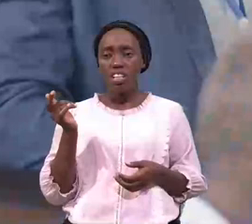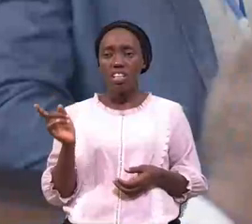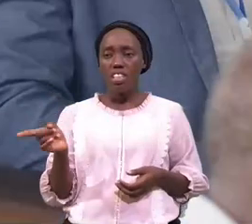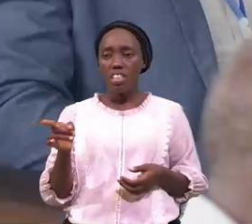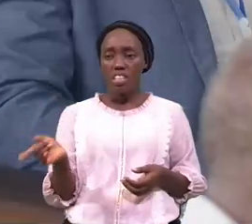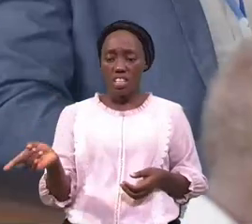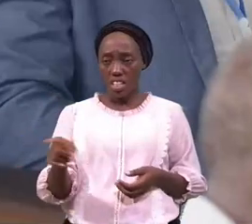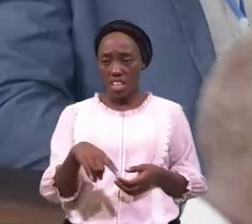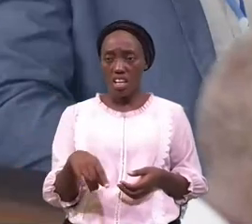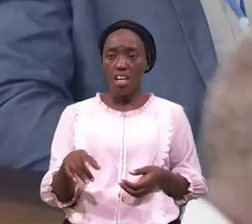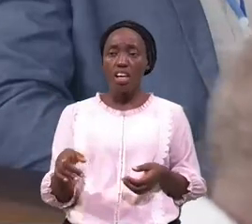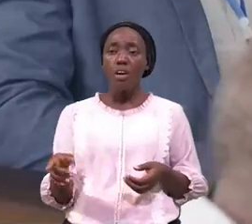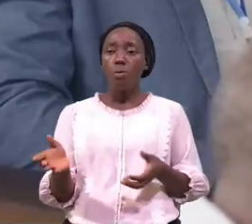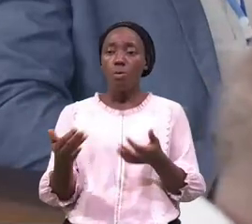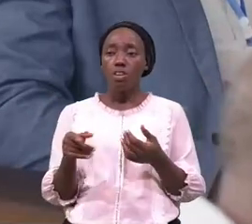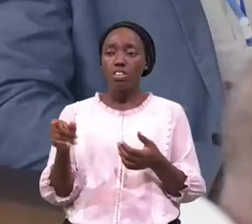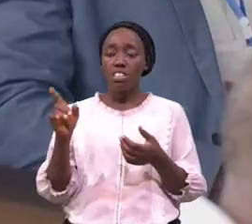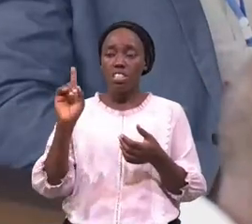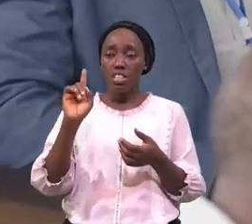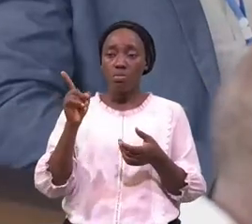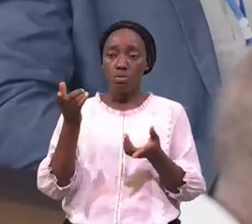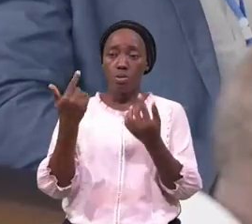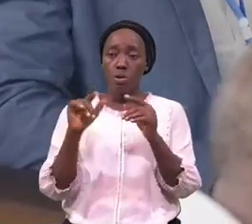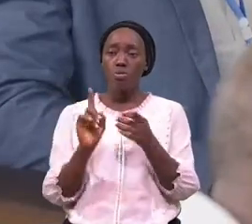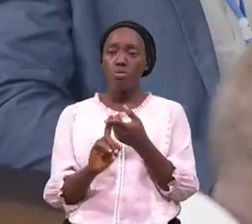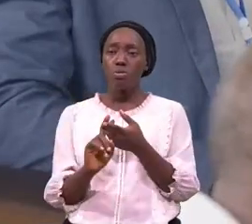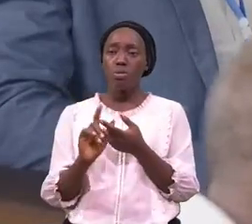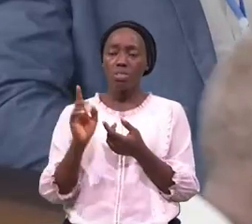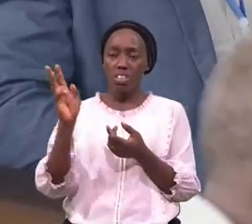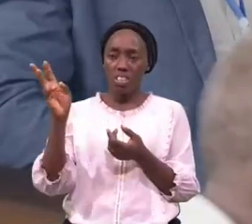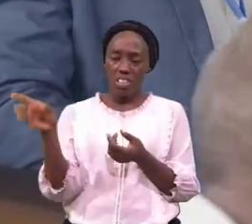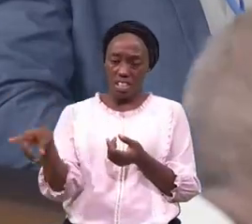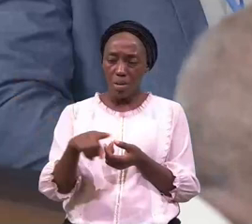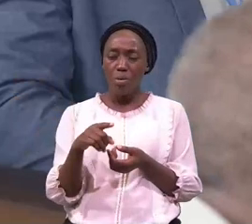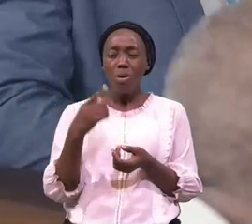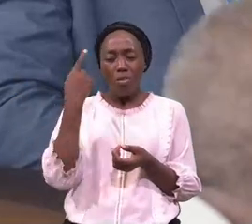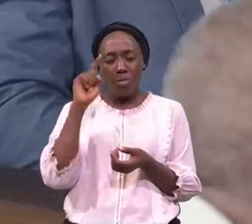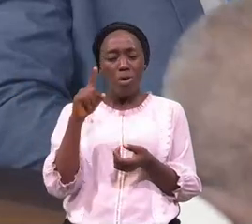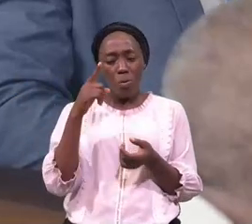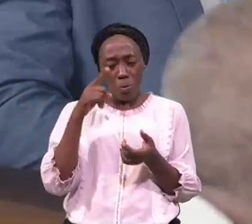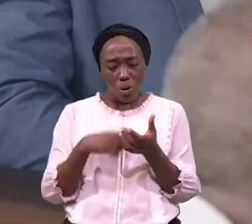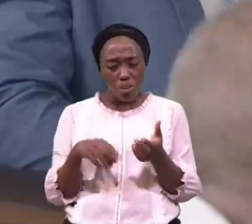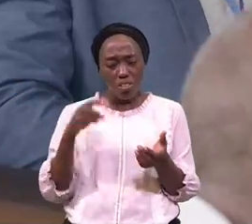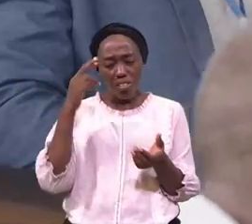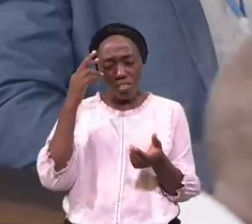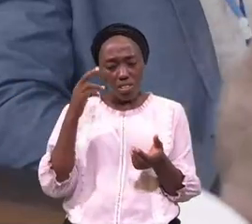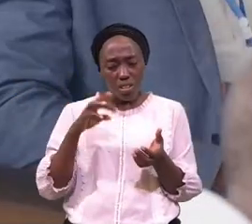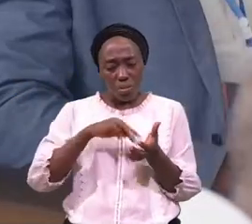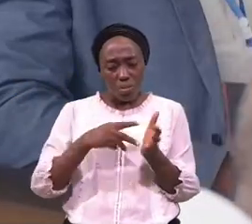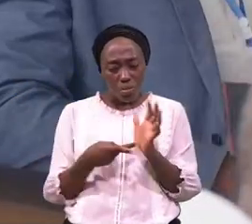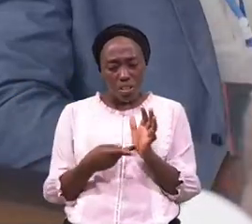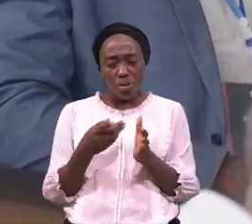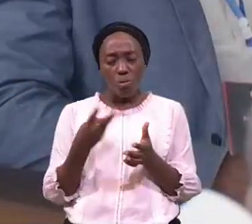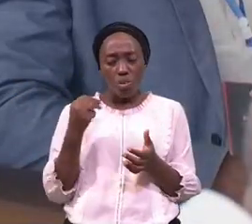Et ils veulent que je leur prêche. Mais pour quel but je suis là? Dans tout pays et dans tous les